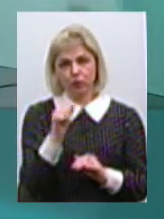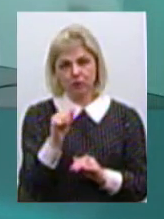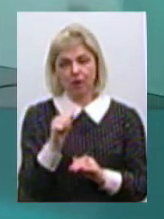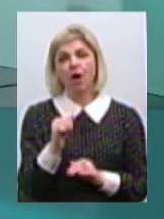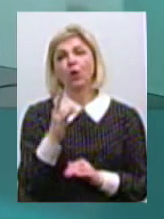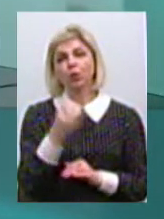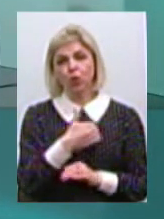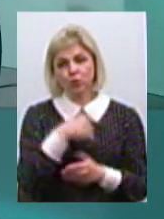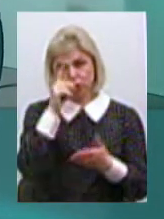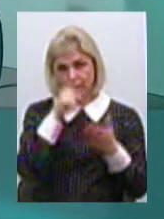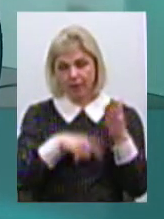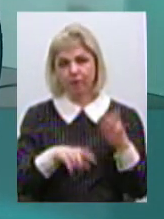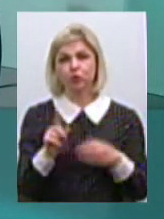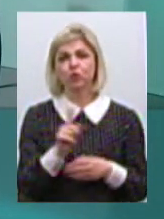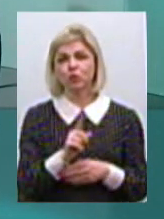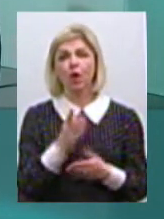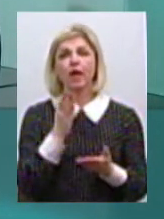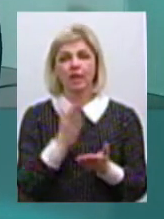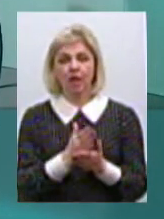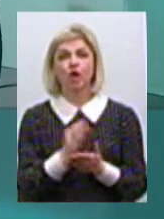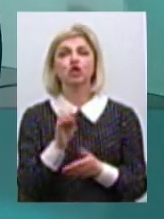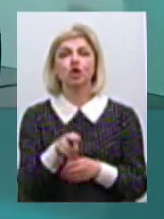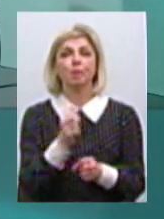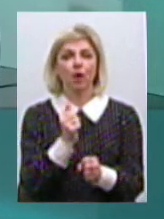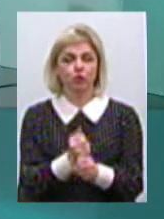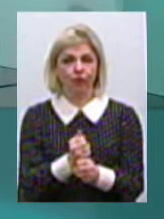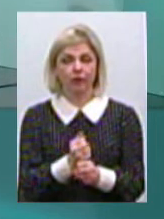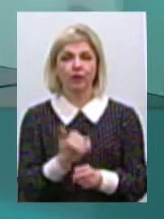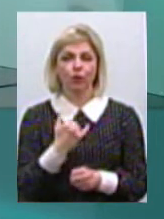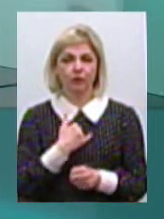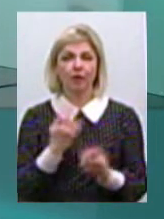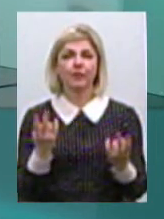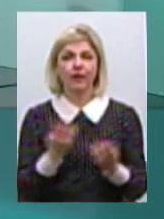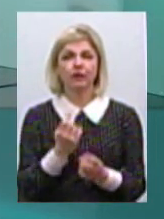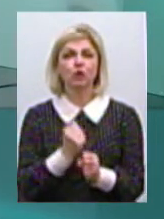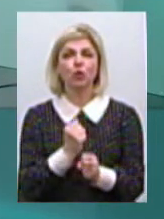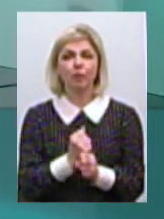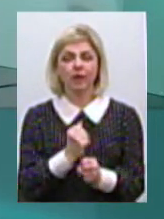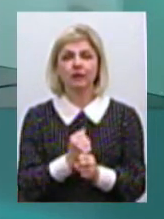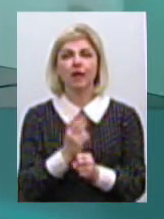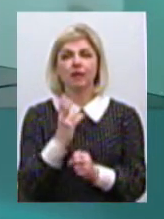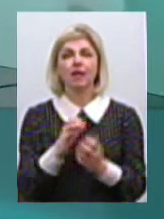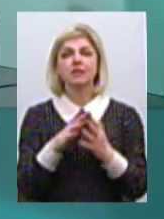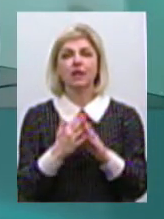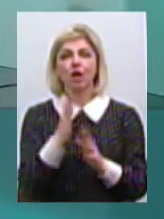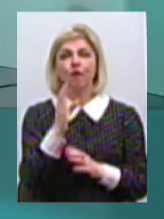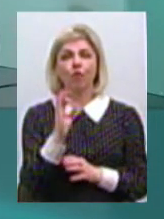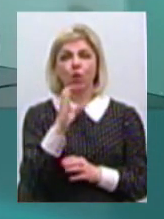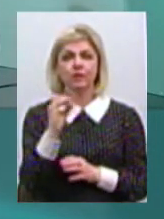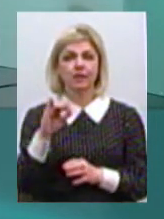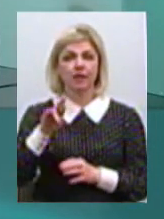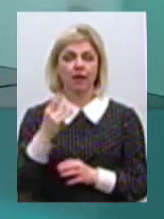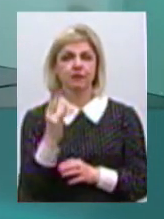але хочу запевнити, що є над чим працювати. Нам треба зробити зараз роботу по населеному пункту Васіяцьке,